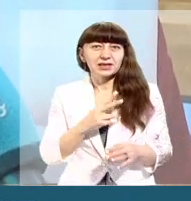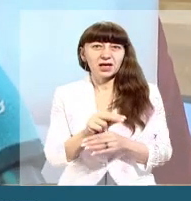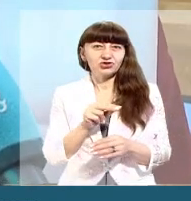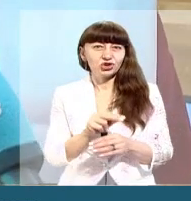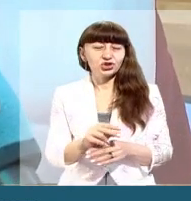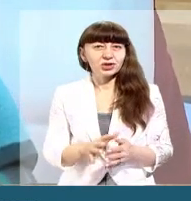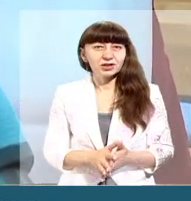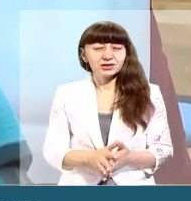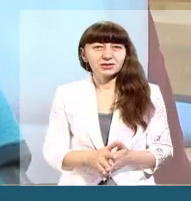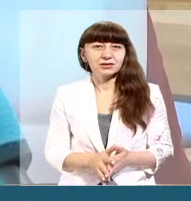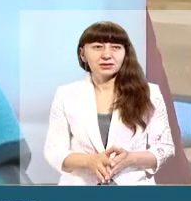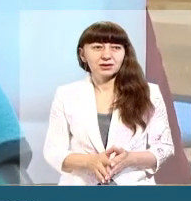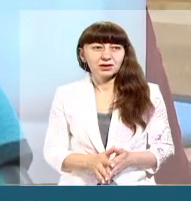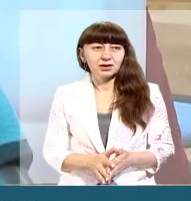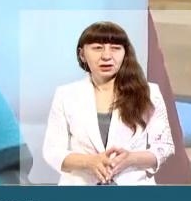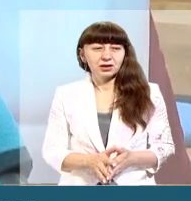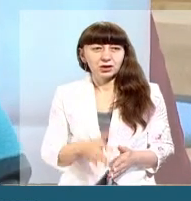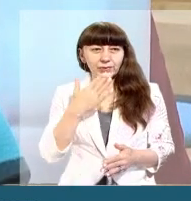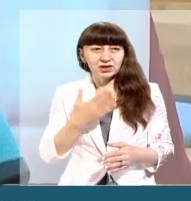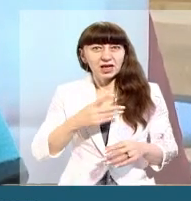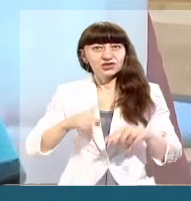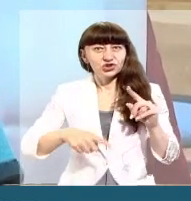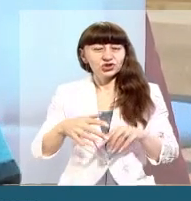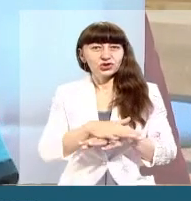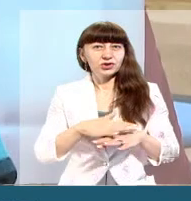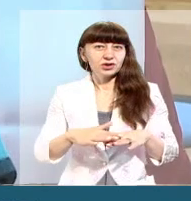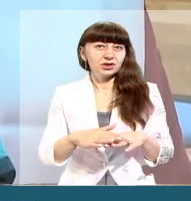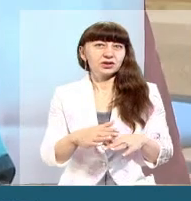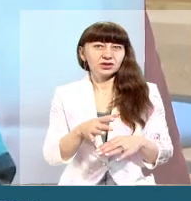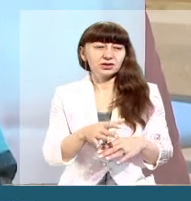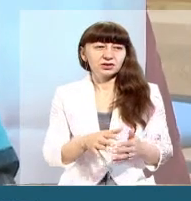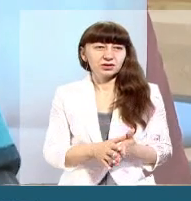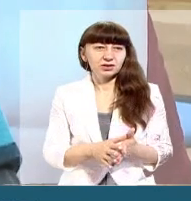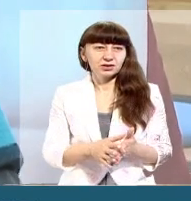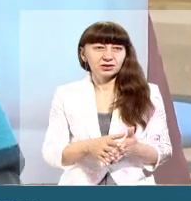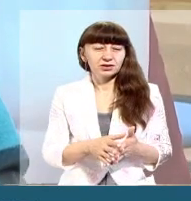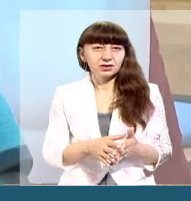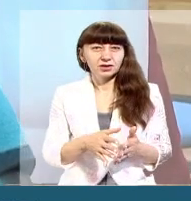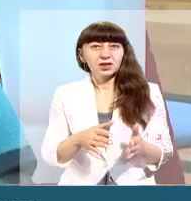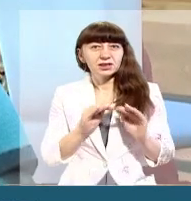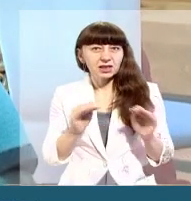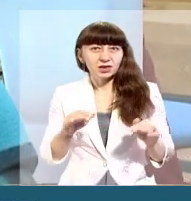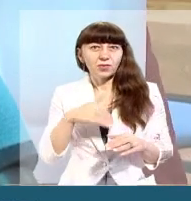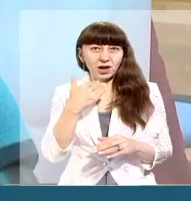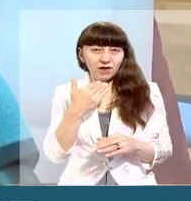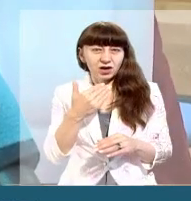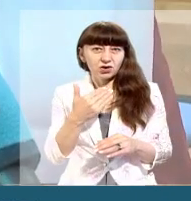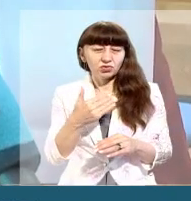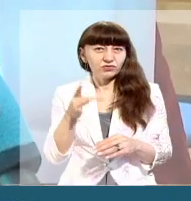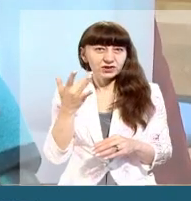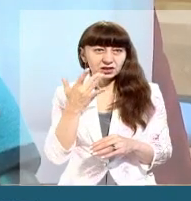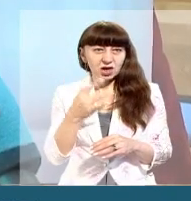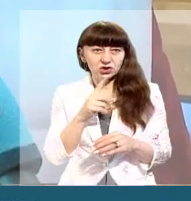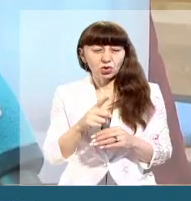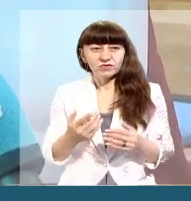патриотичность прививаем. И самое главное, вот я детям всегда говорю, чтобы в жизни